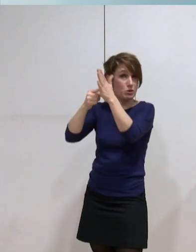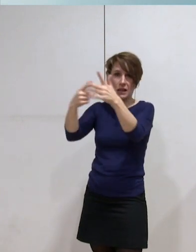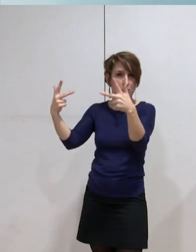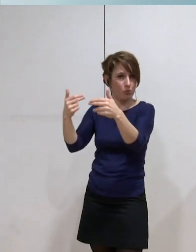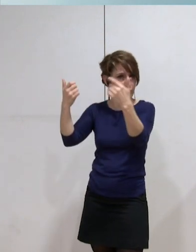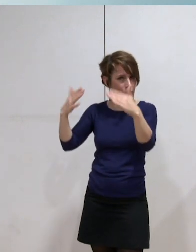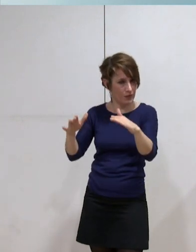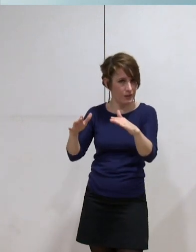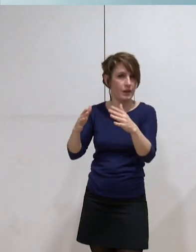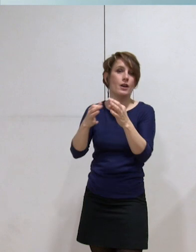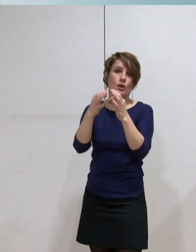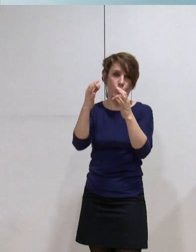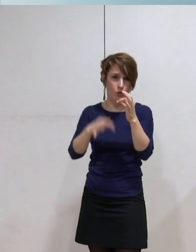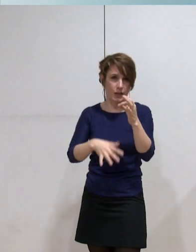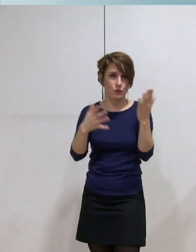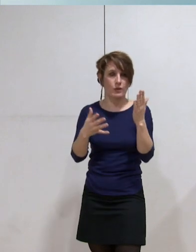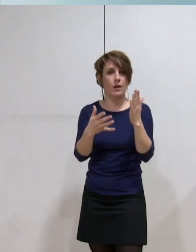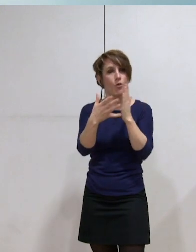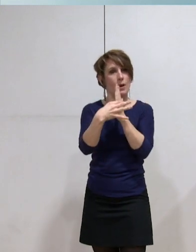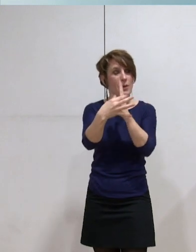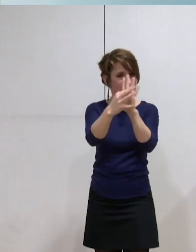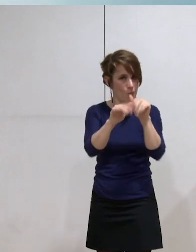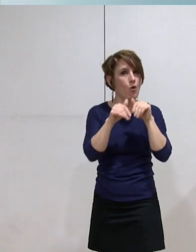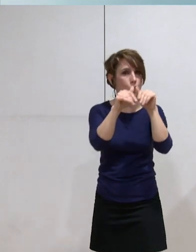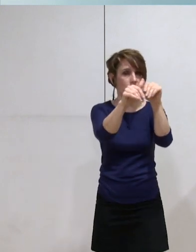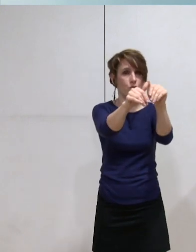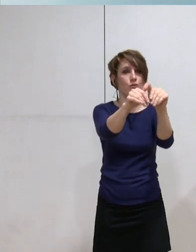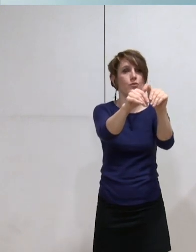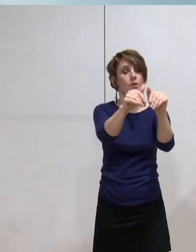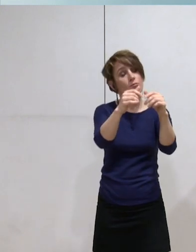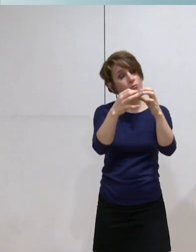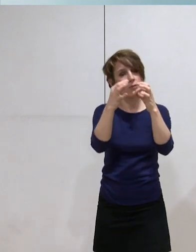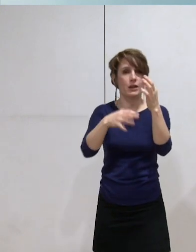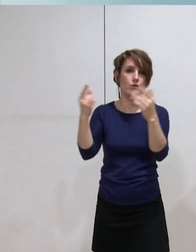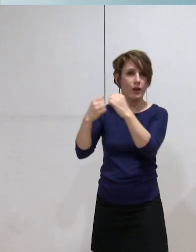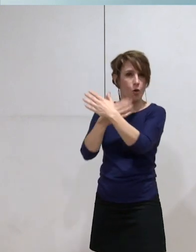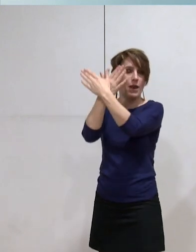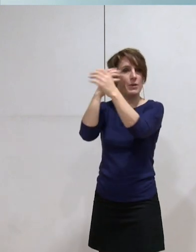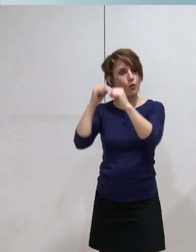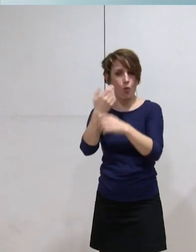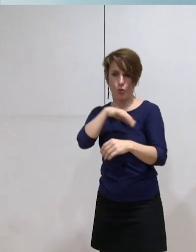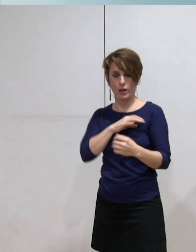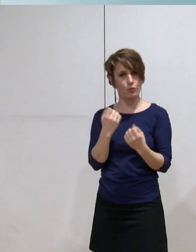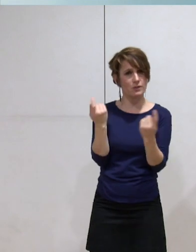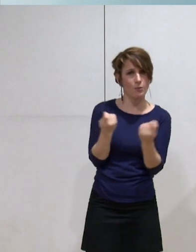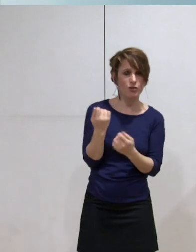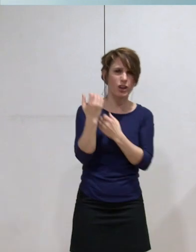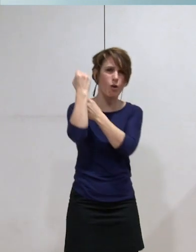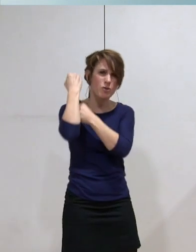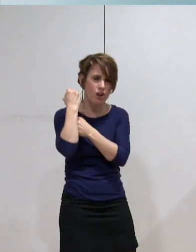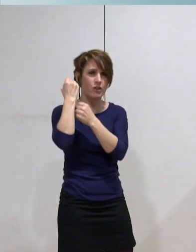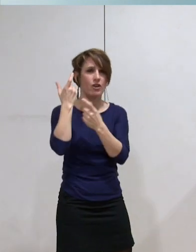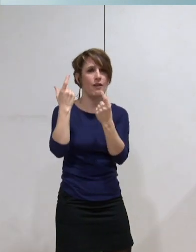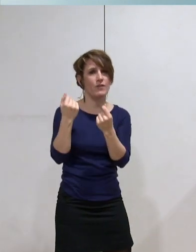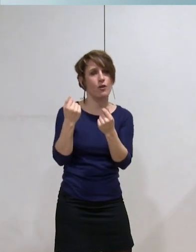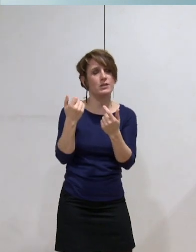prélèvement sur l'attribution de compensation se perpétuera afin de permettre à la métropole d'assurer les charges financière lié au renouvellement